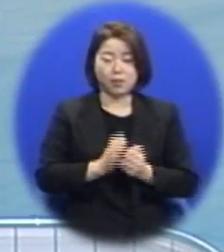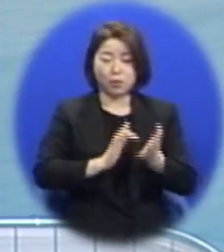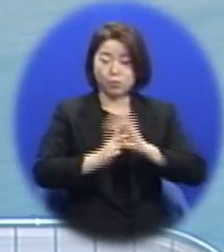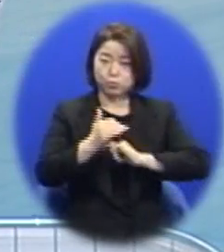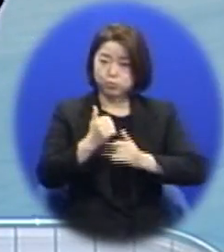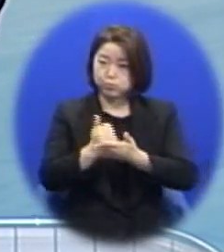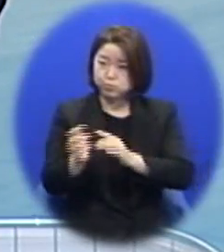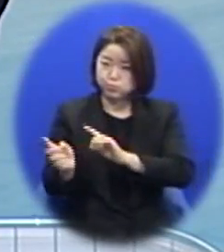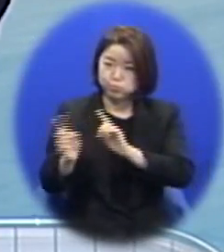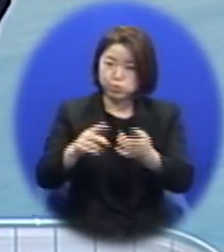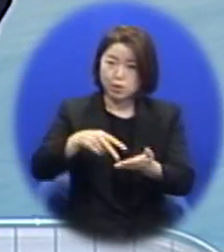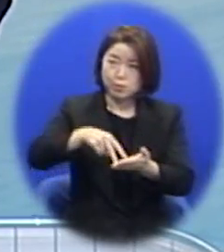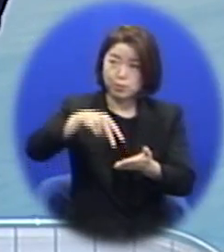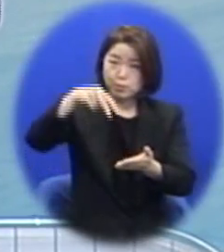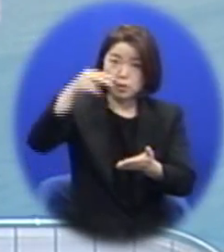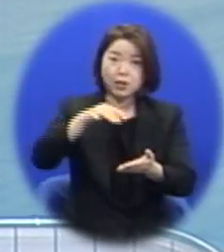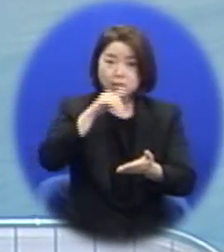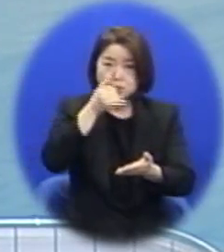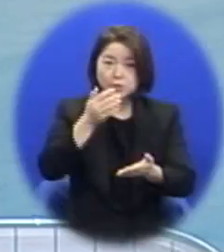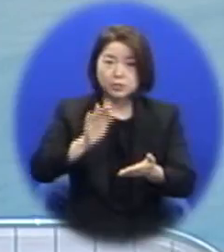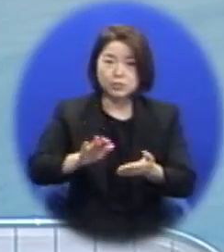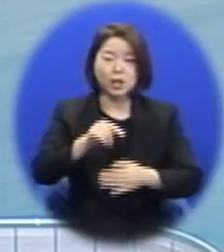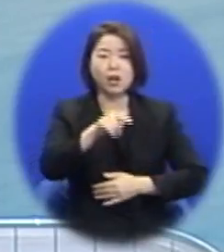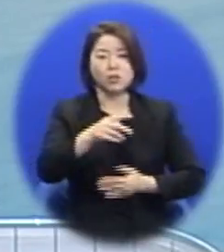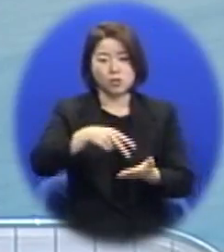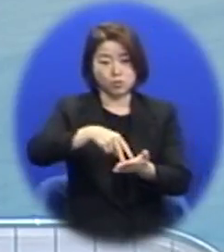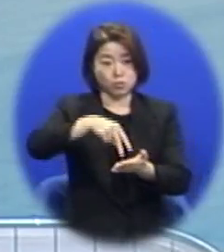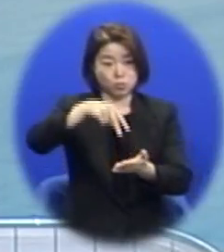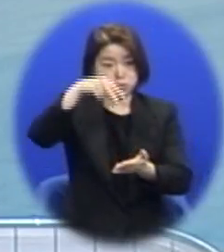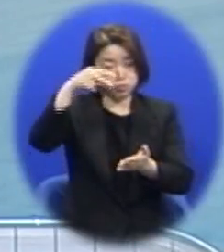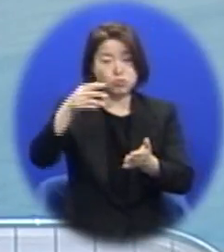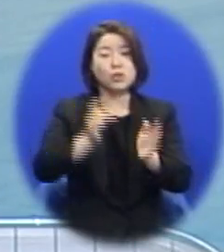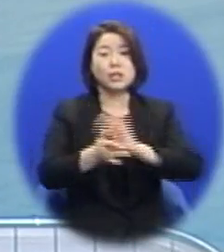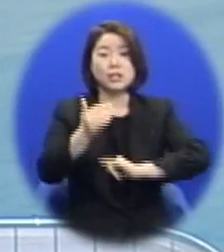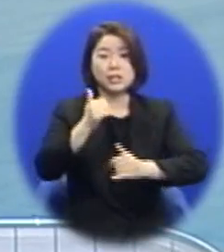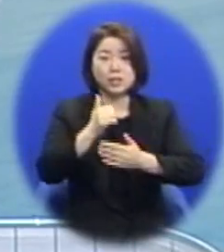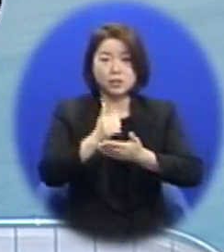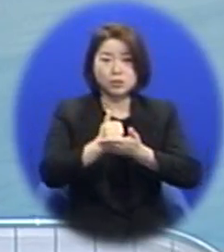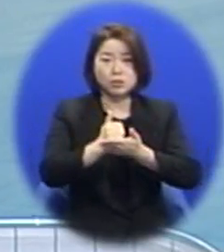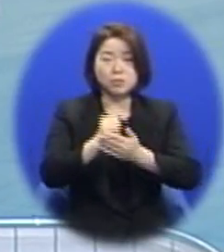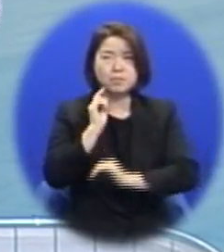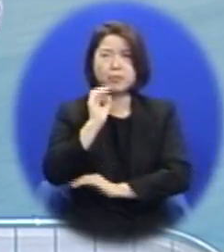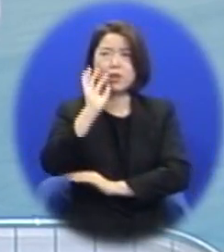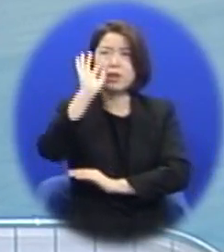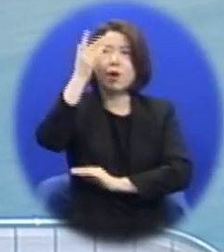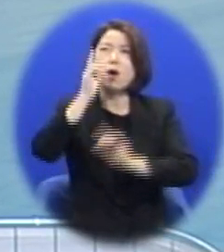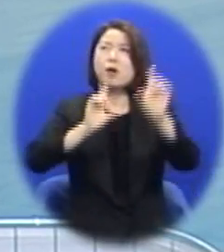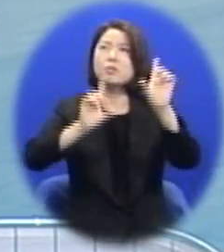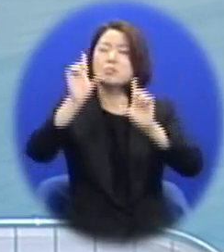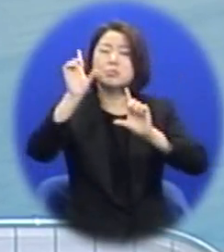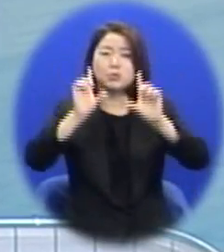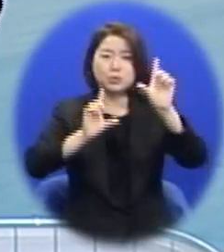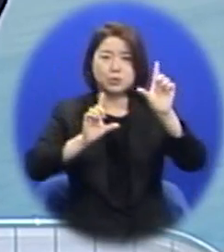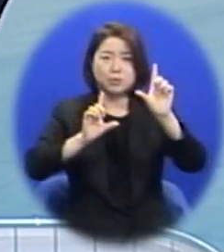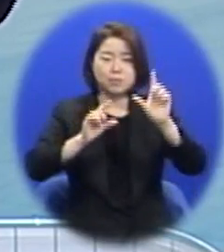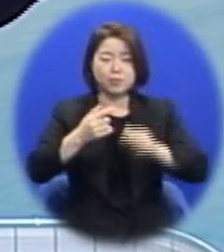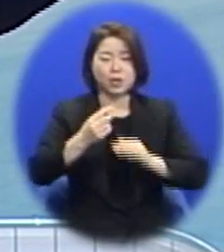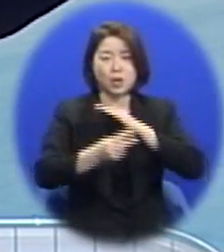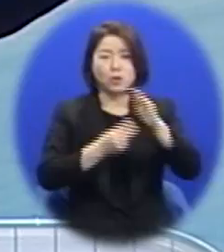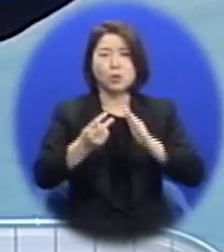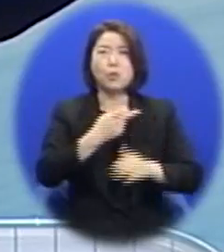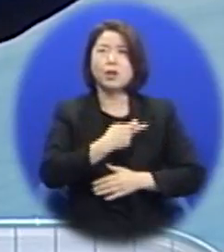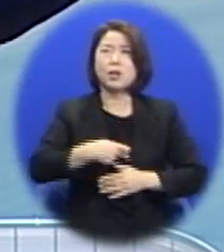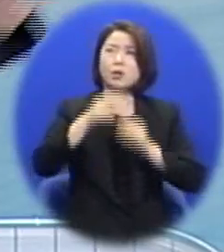예수님이 부활 승천하셨는데 그 부활 승천하신 예수님의 영광스러운 모습을 요한사도가